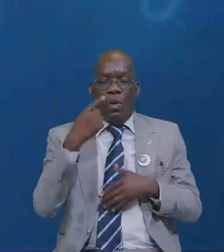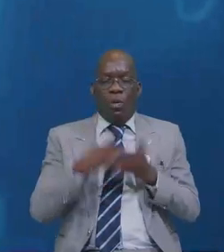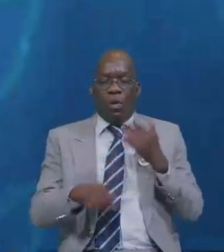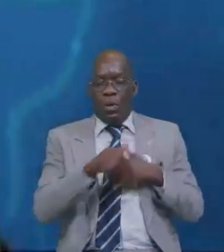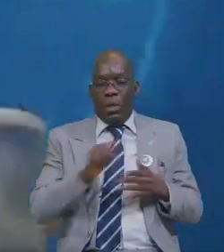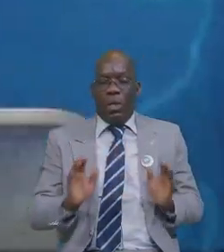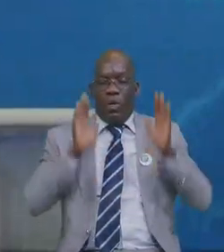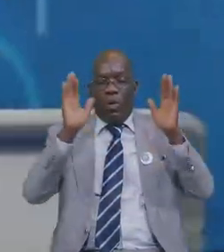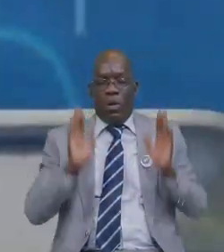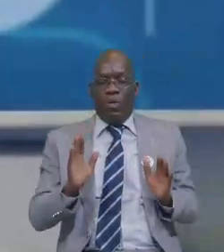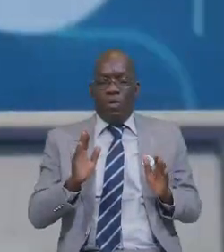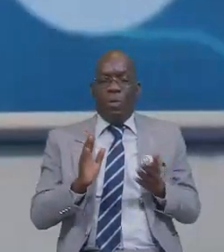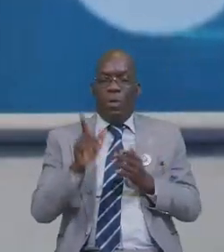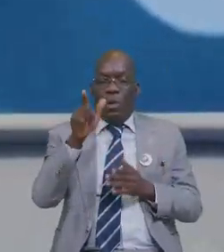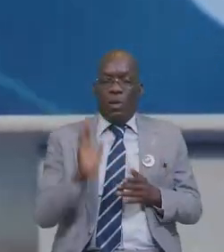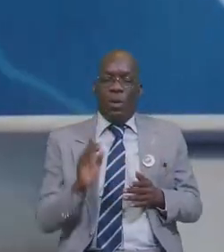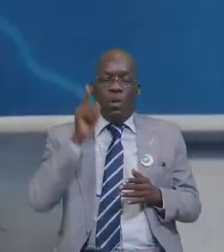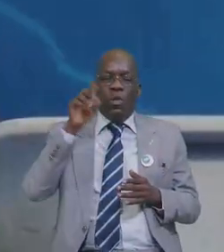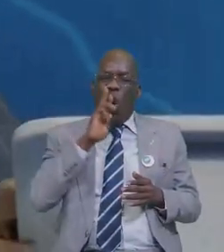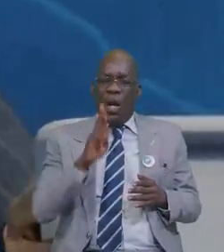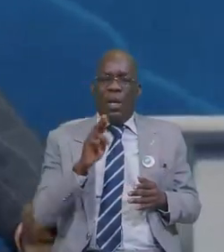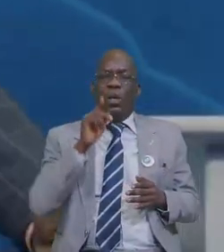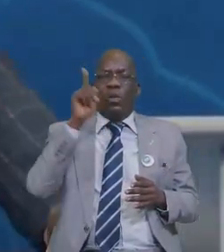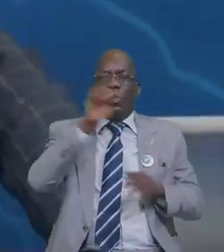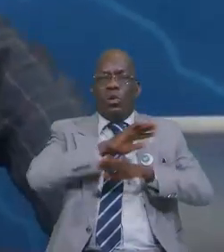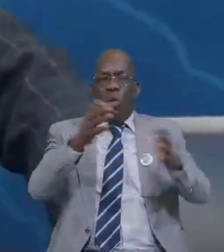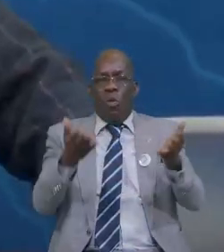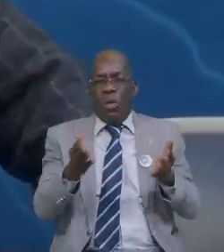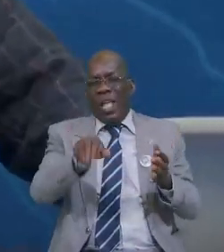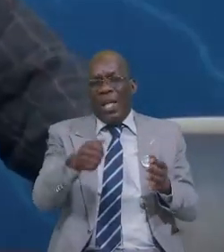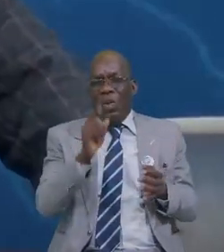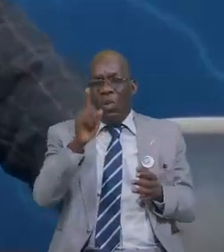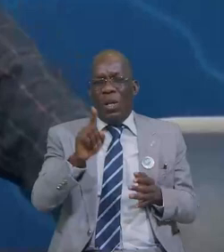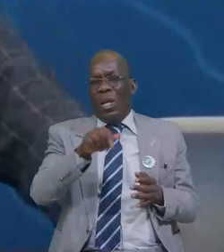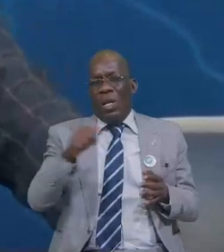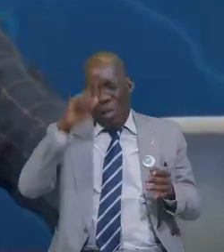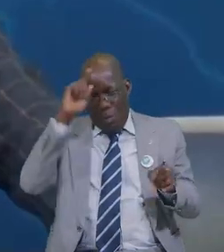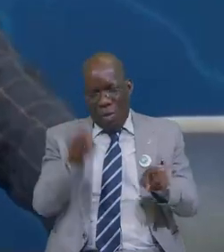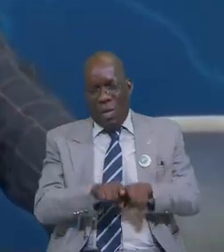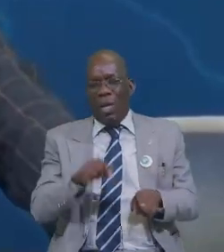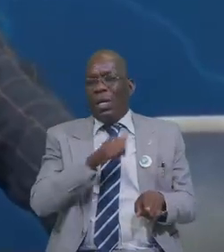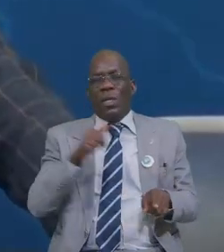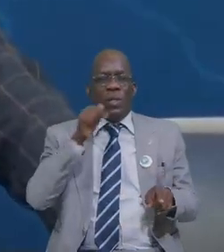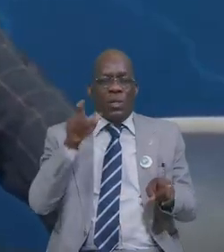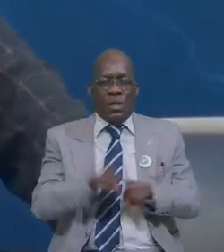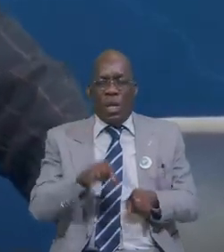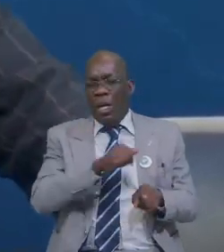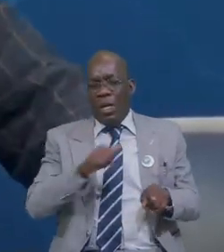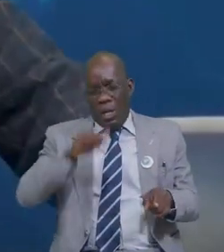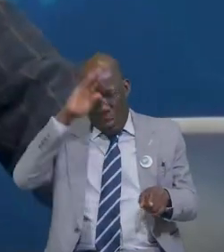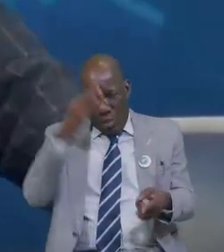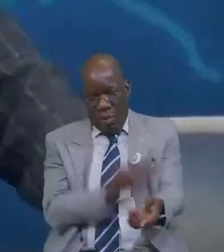Dieu glorieux es-tu? Tu ne veux qu'aucun, un frère, une sœur, un fils, une